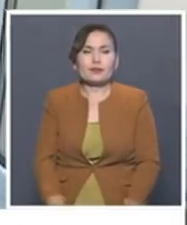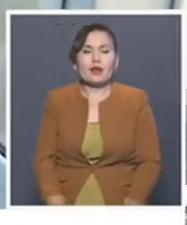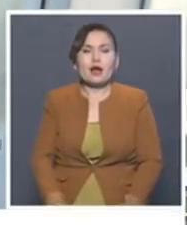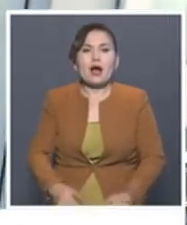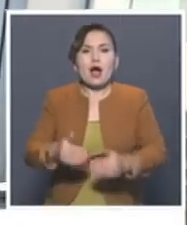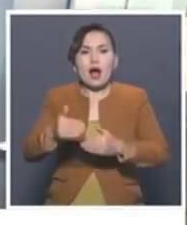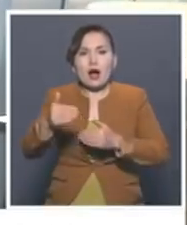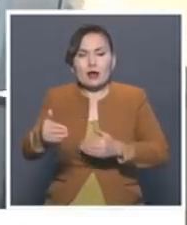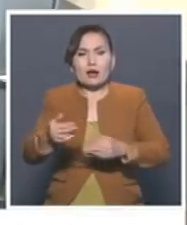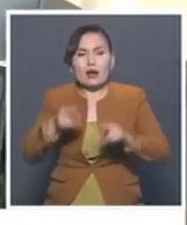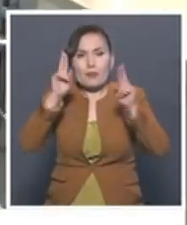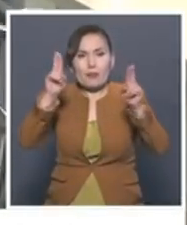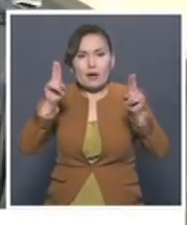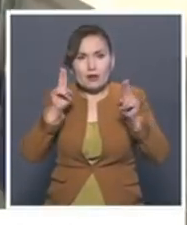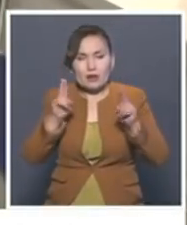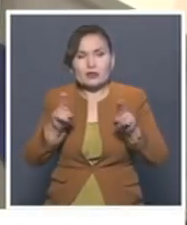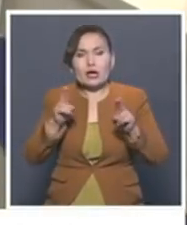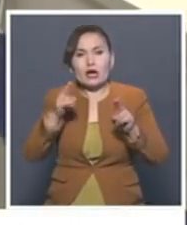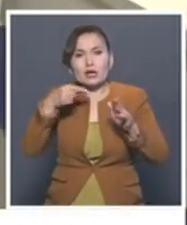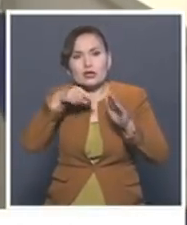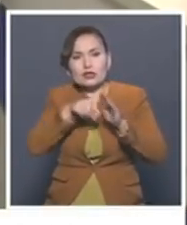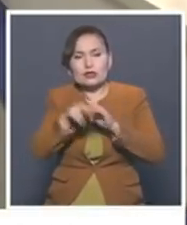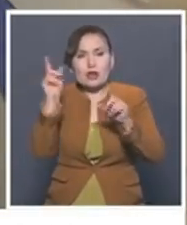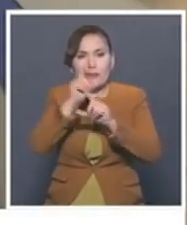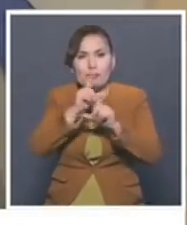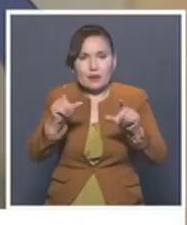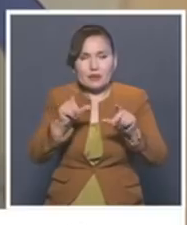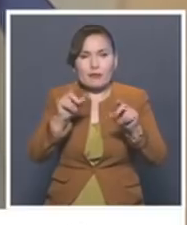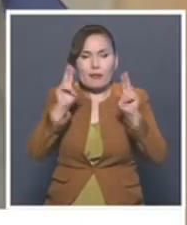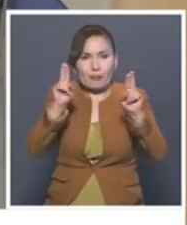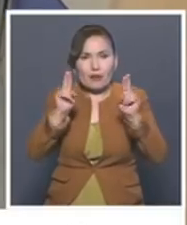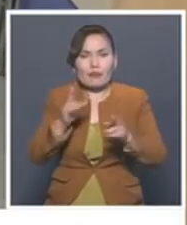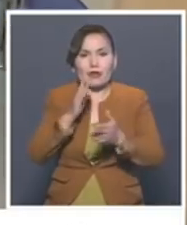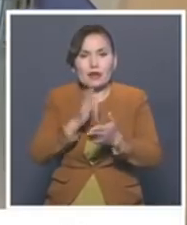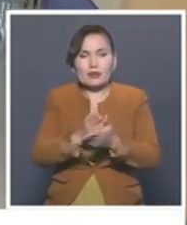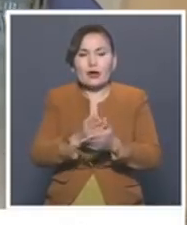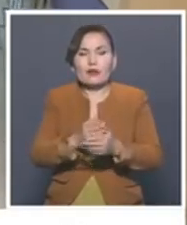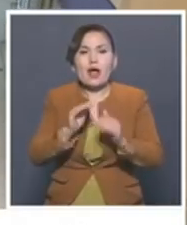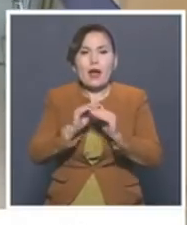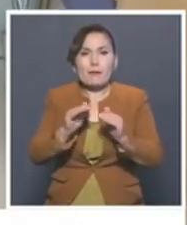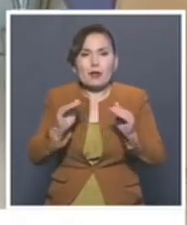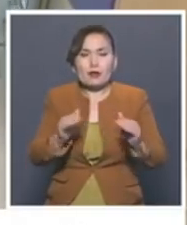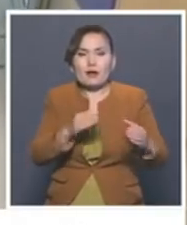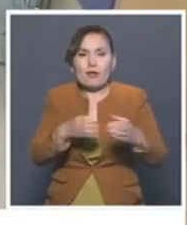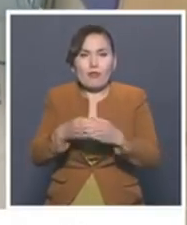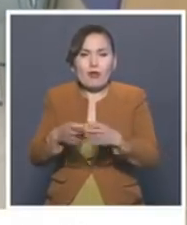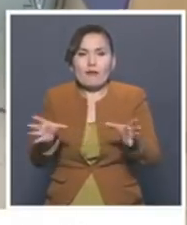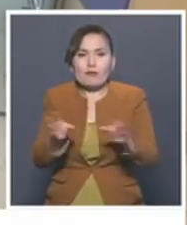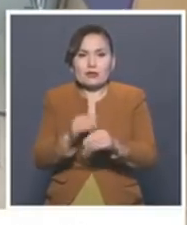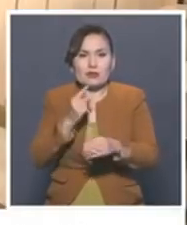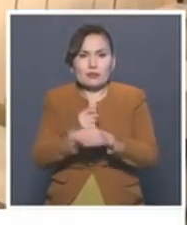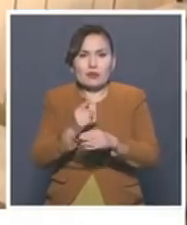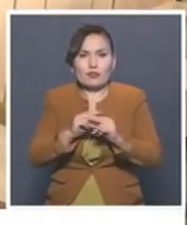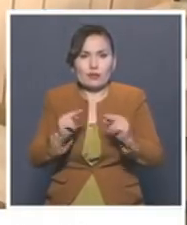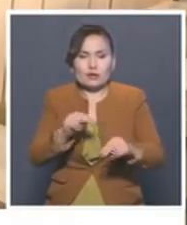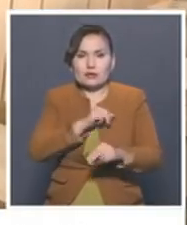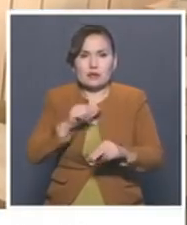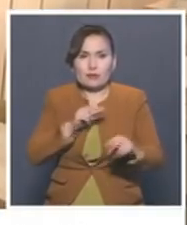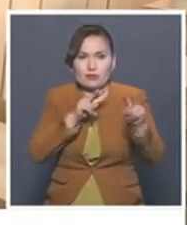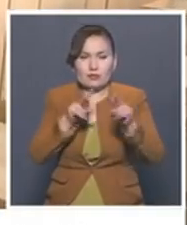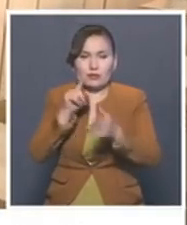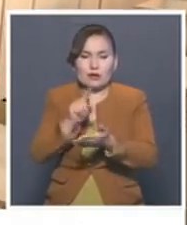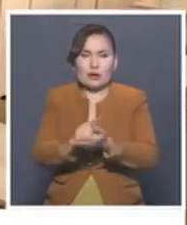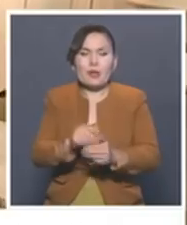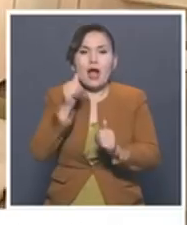Арақашықтық белгілері мектептің ішінде де көрсетілген, ал оқушылардың топтасып жүрмеуін кезекші мұғалімдер қадағалауына алады.